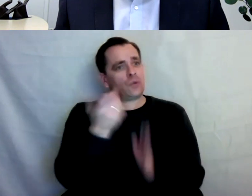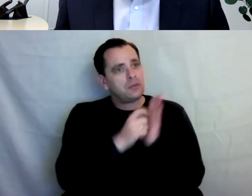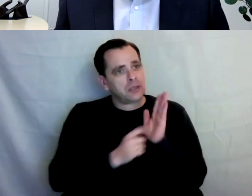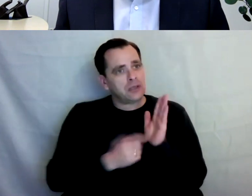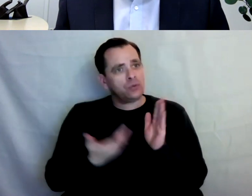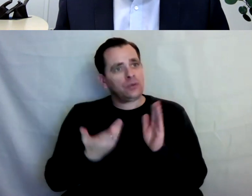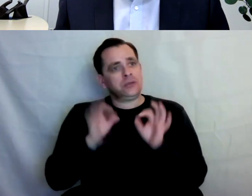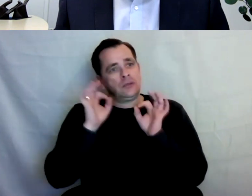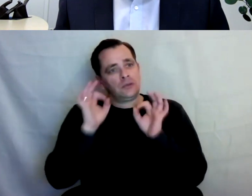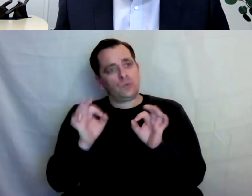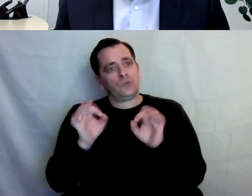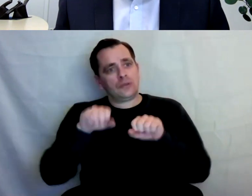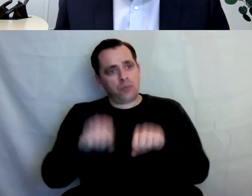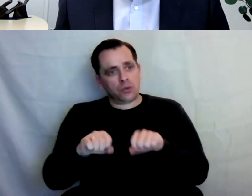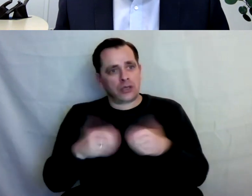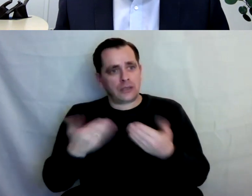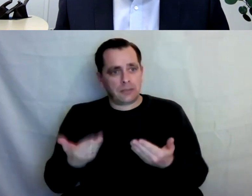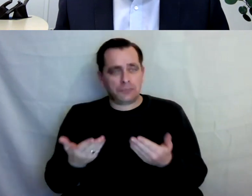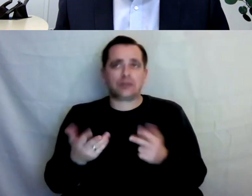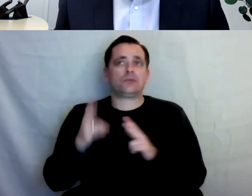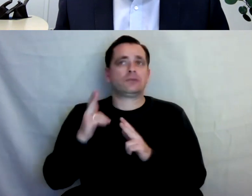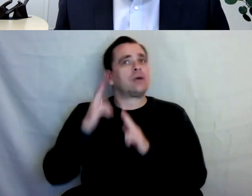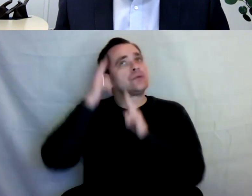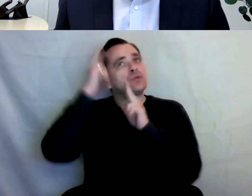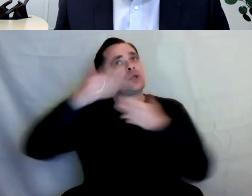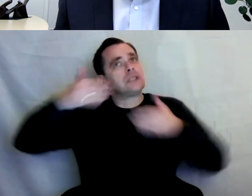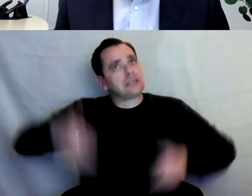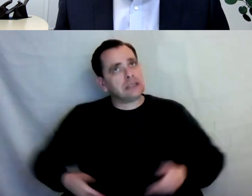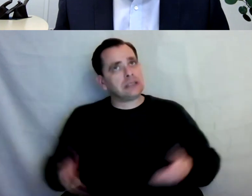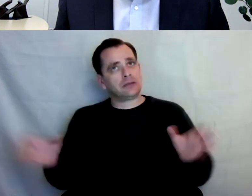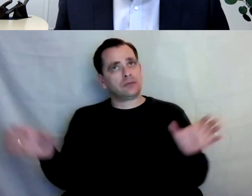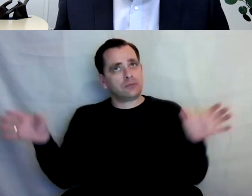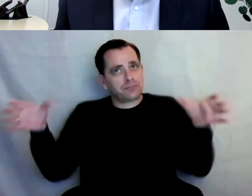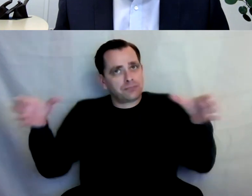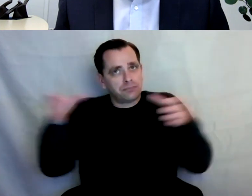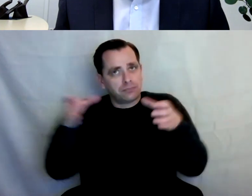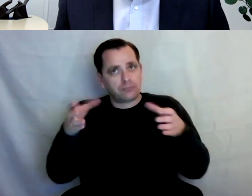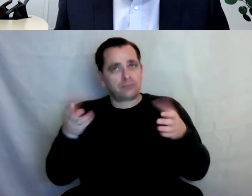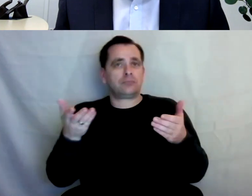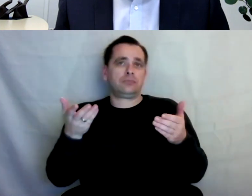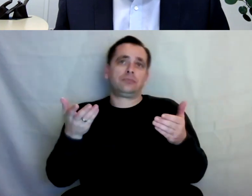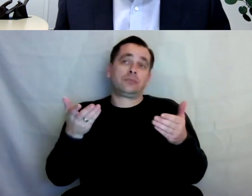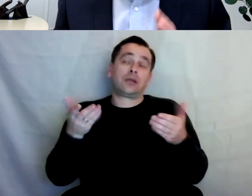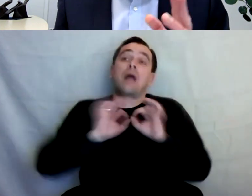eine solche Möglichkeit gibt, in Gottesdiensten zusammenzukommen, vorrangig dann draußen sicherlich.